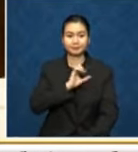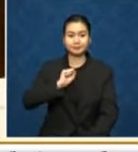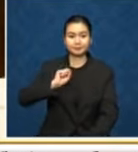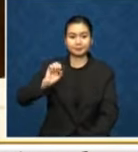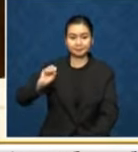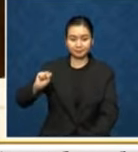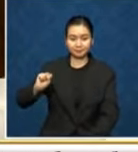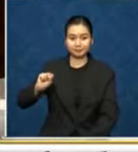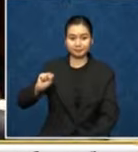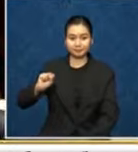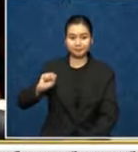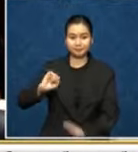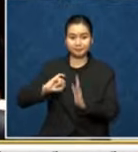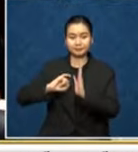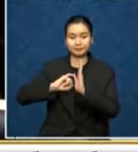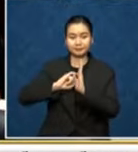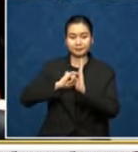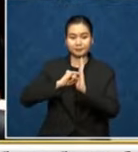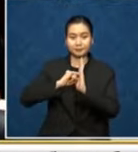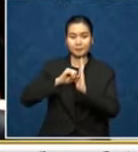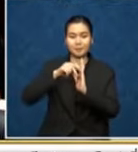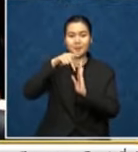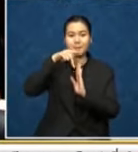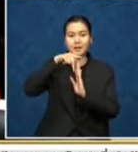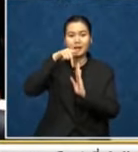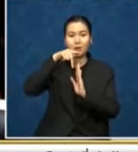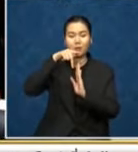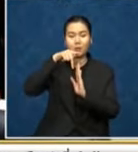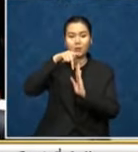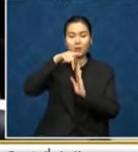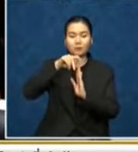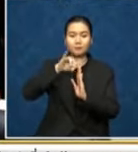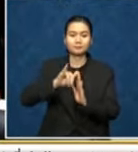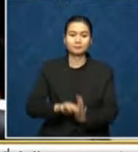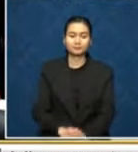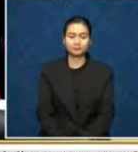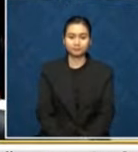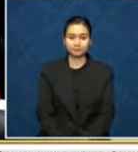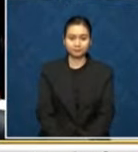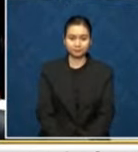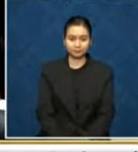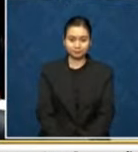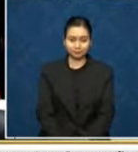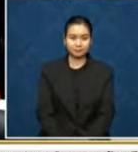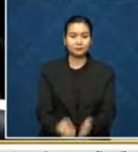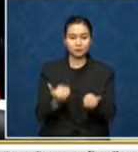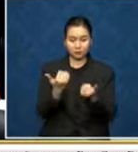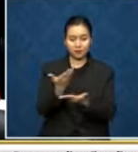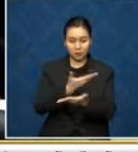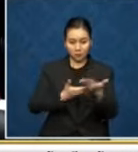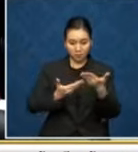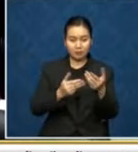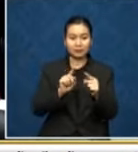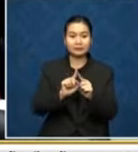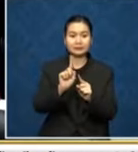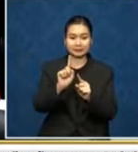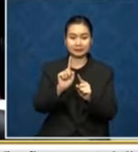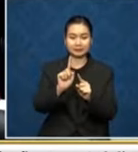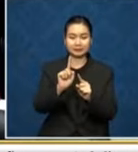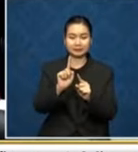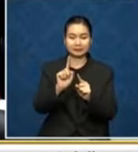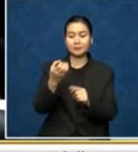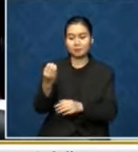ทนเขต2จังหวัดพะเยาพรรคพลังประชารัฐวันนี้จะขอหารือกับท่านประธานหนึ่งเรื่องผมได้รับการ